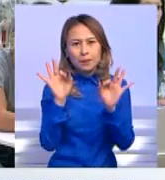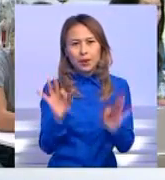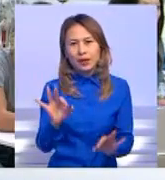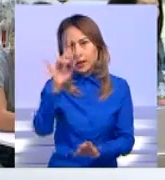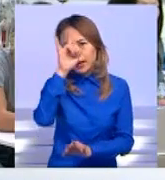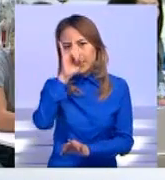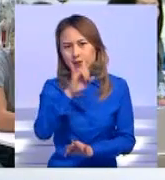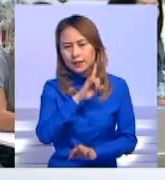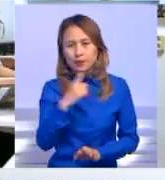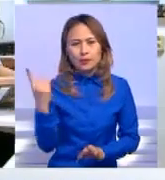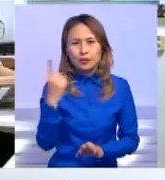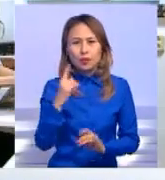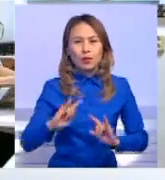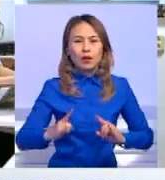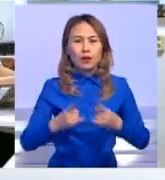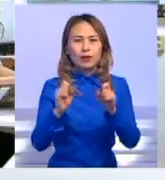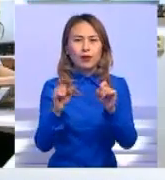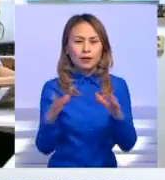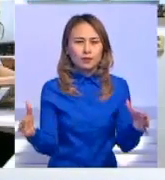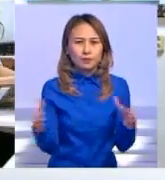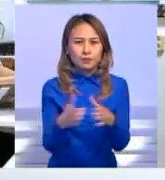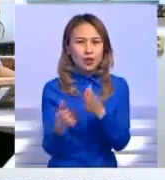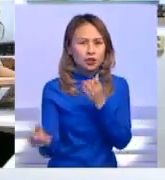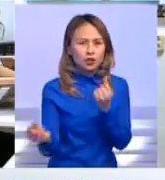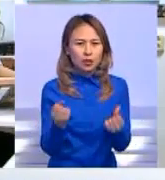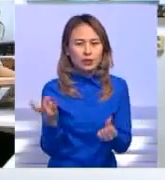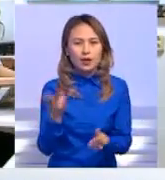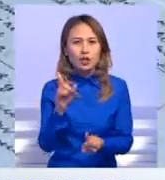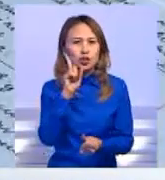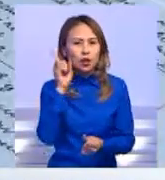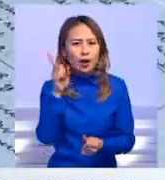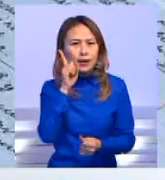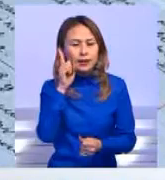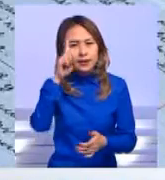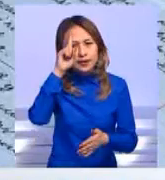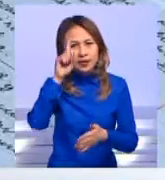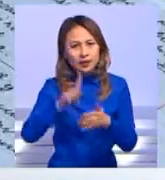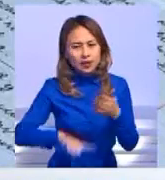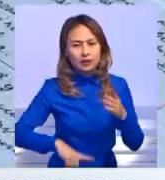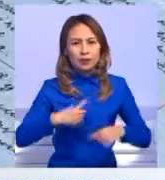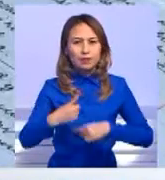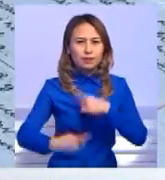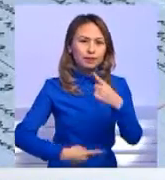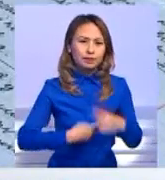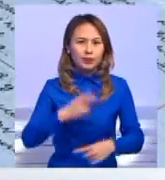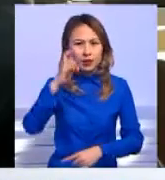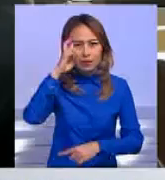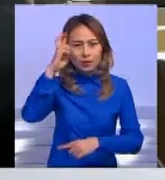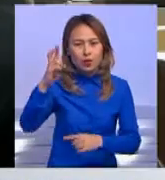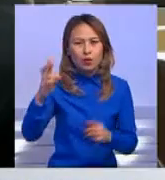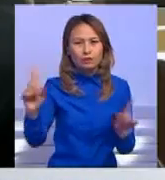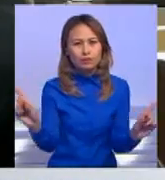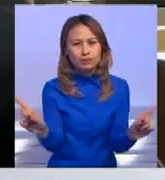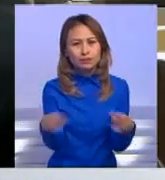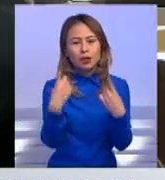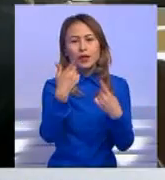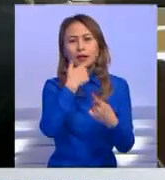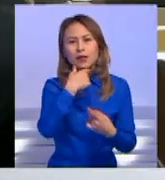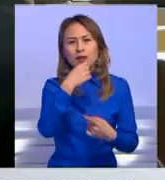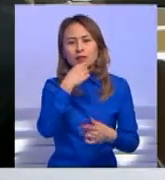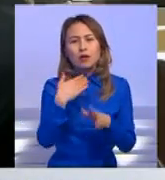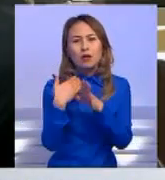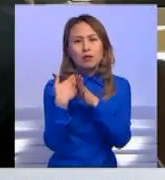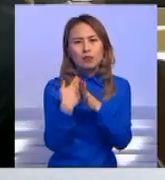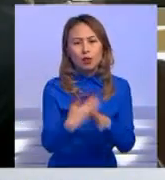тәуелсіз Қазақстанның бір кірпіші болып қалану. Президенттің жастарға артқан сенімін ақтап, мемлекетіміздің өсіп өркендеп гүлденуі